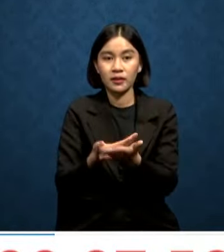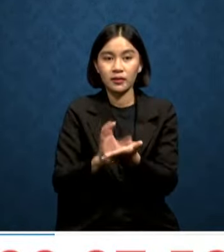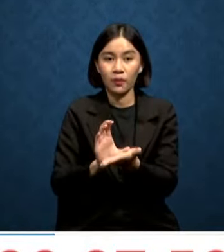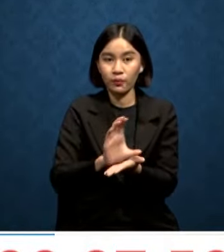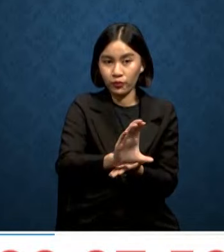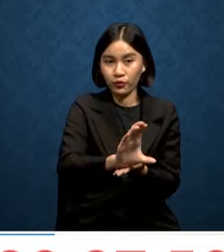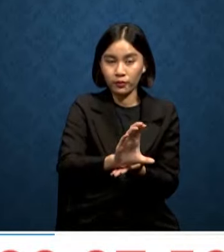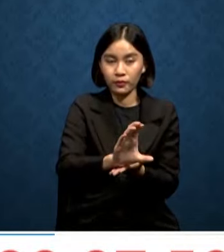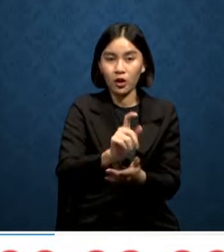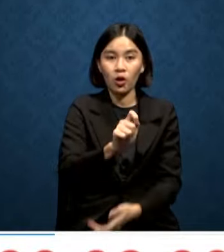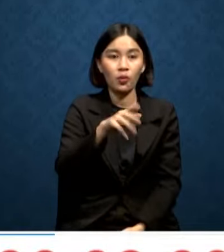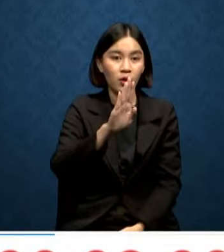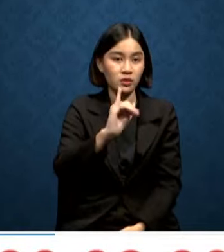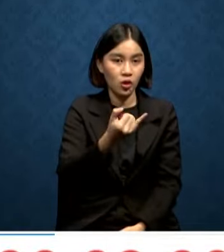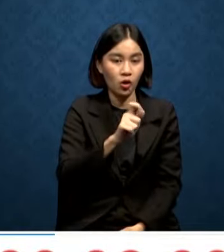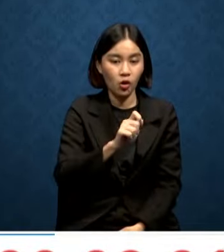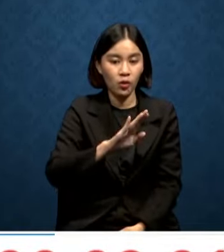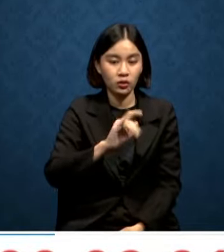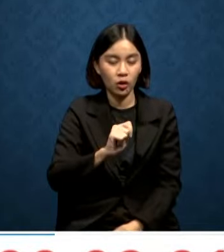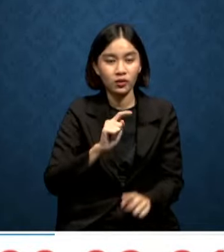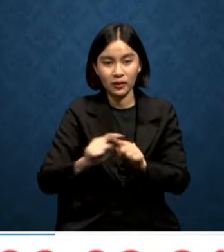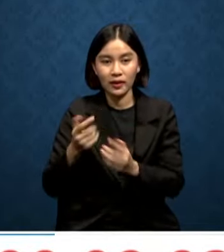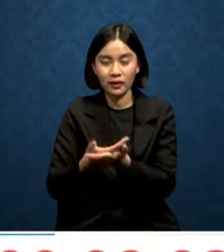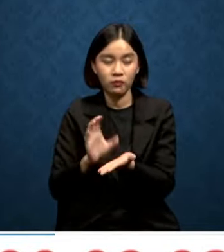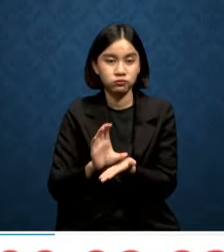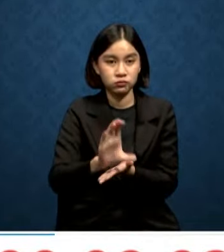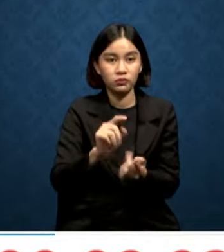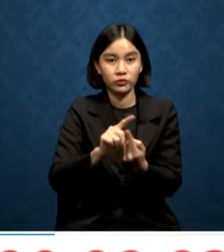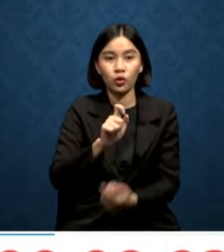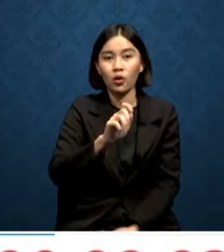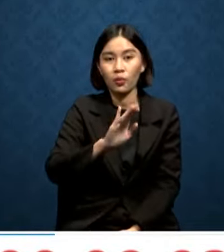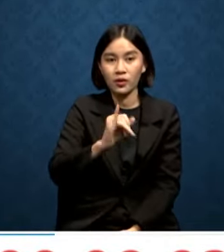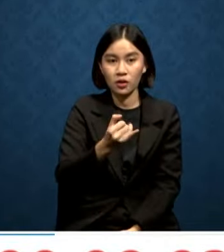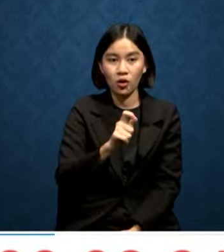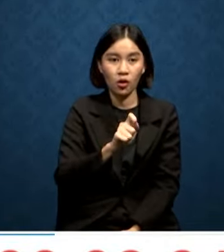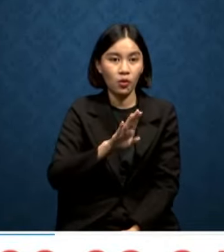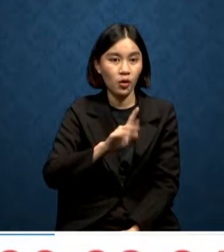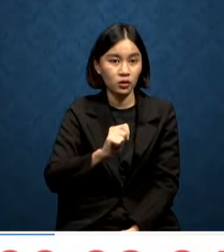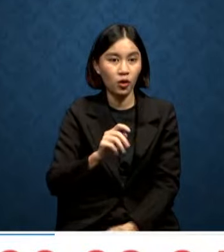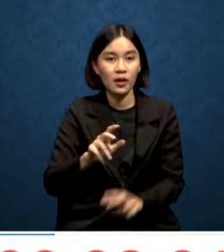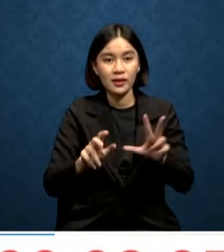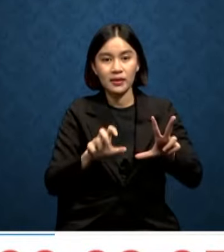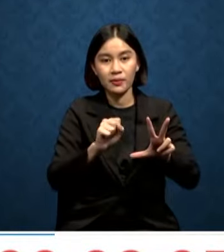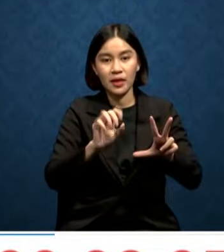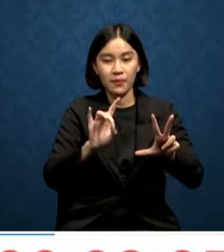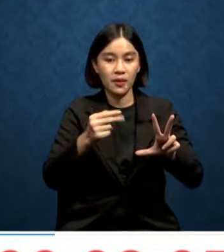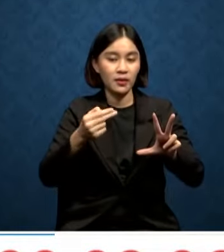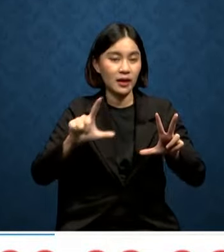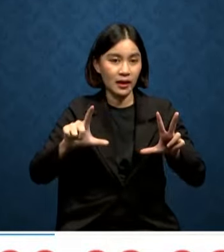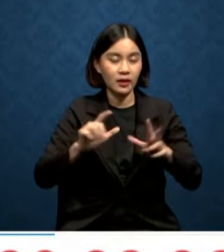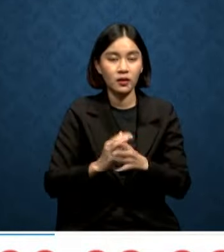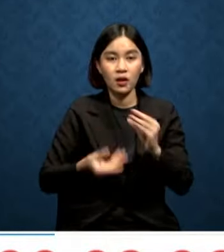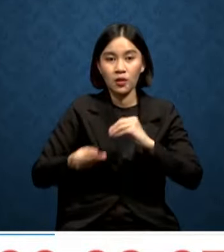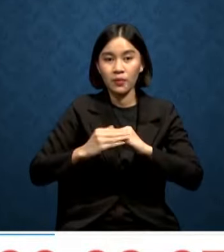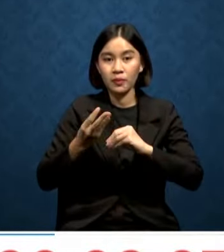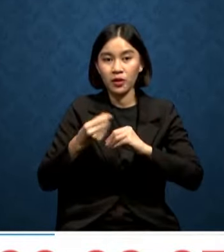พี่ท้องถิ่นเนี่ยนะครับส่วนแรกเนี่ยคือเงินอุดหนุนให้องค์กรปกครองส่วนท้องถิ่นราว 380,000 ล้านบาทครับเพิ่ม